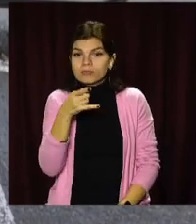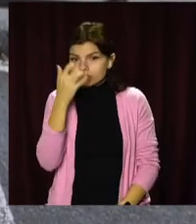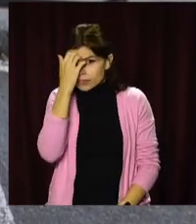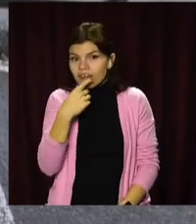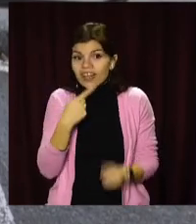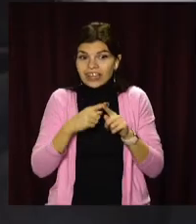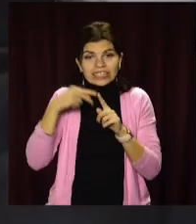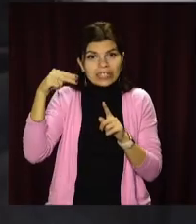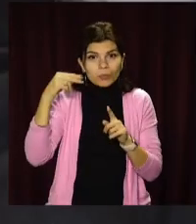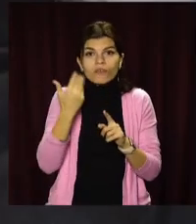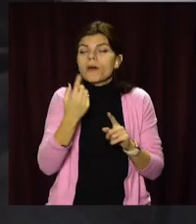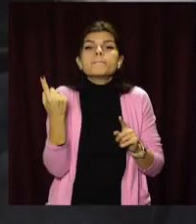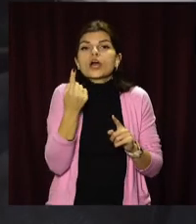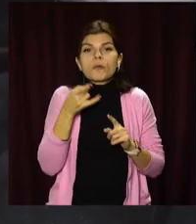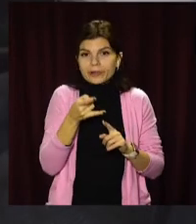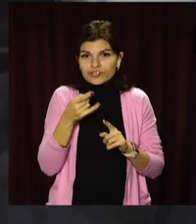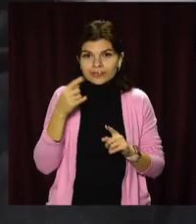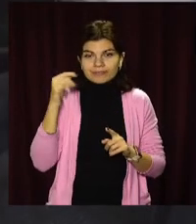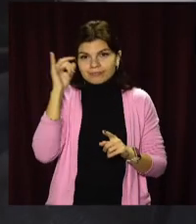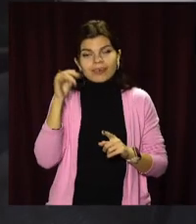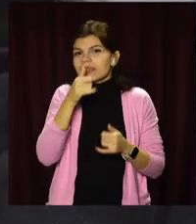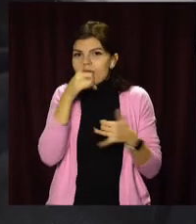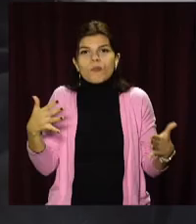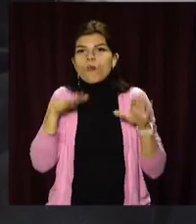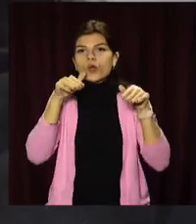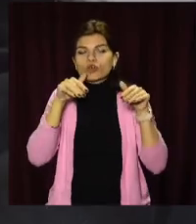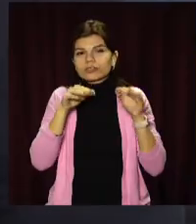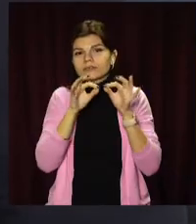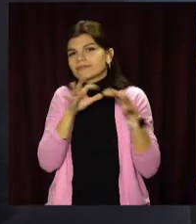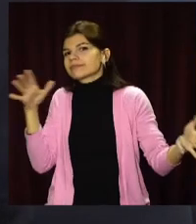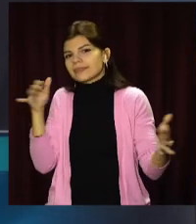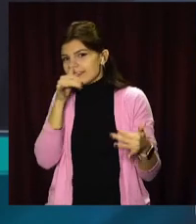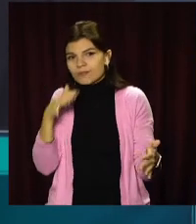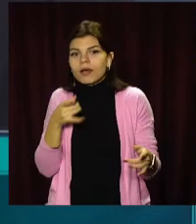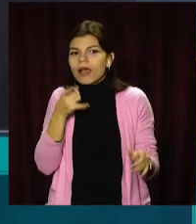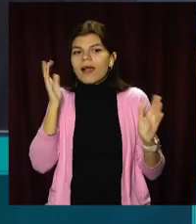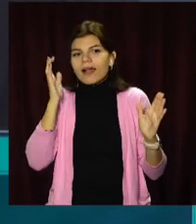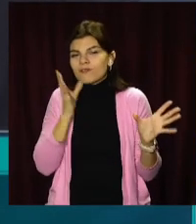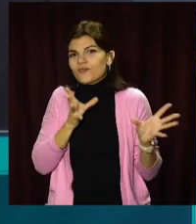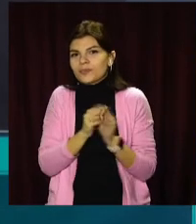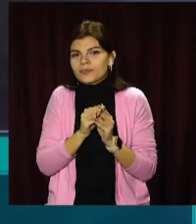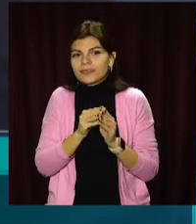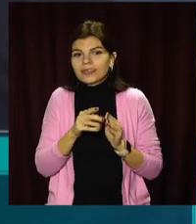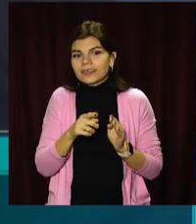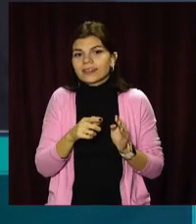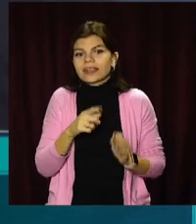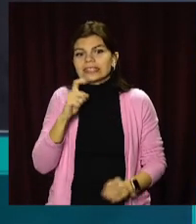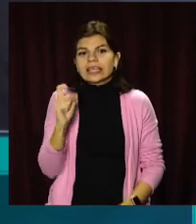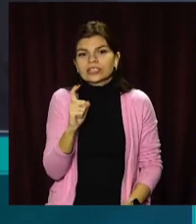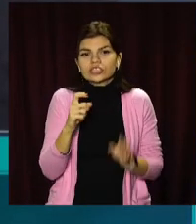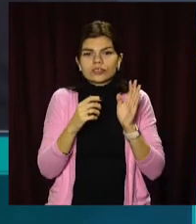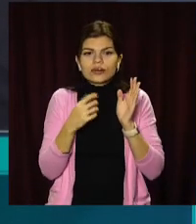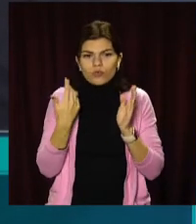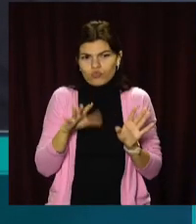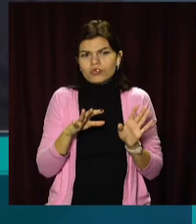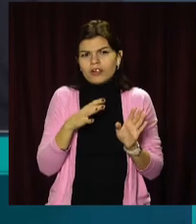цей запорожець – його перша машина, і він не може з нею розпрощатися. Модель же ЗАЗ-960 вже